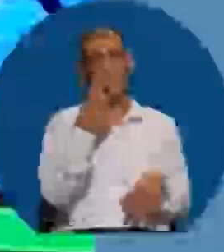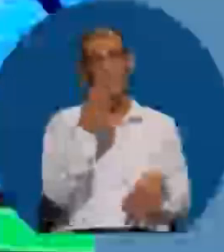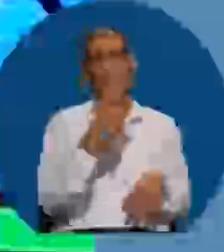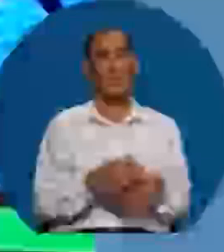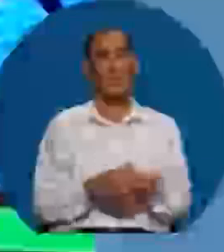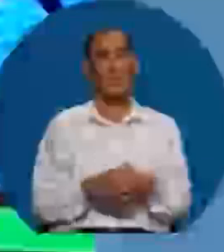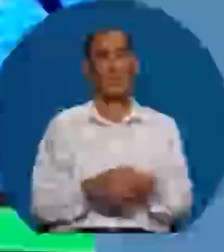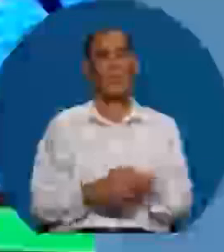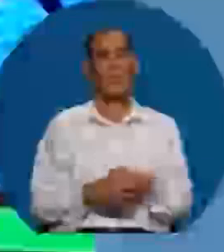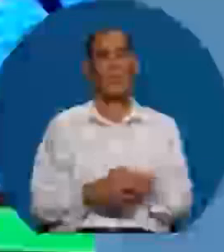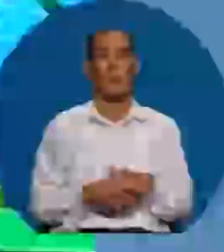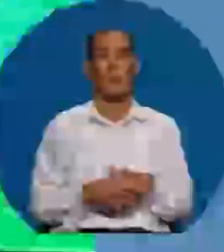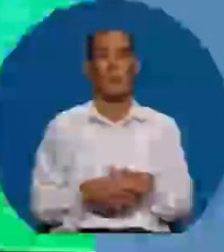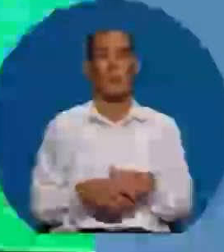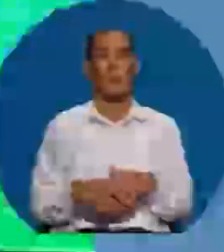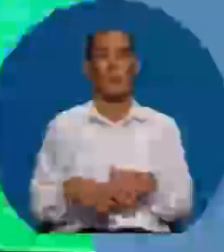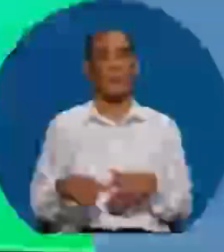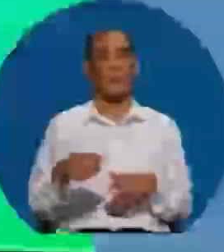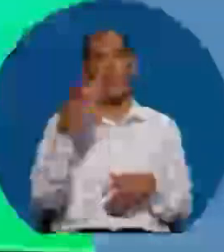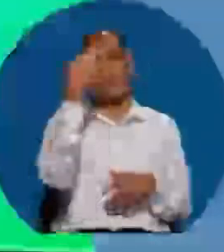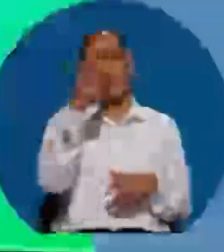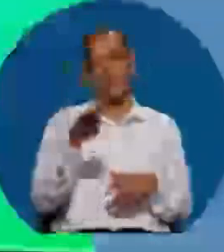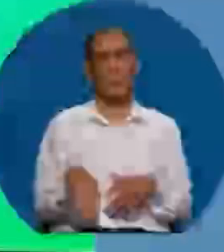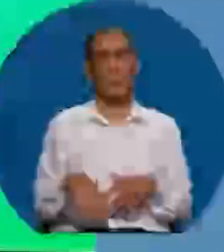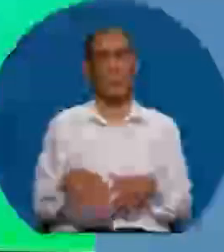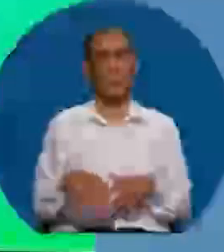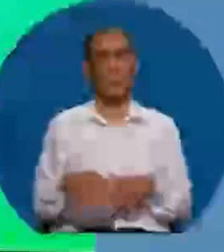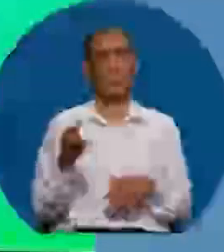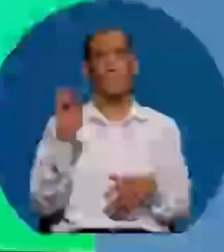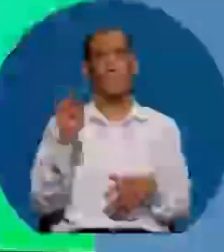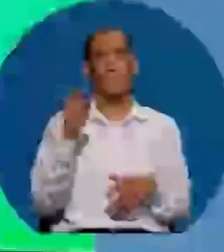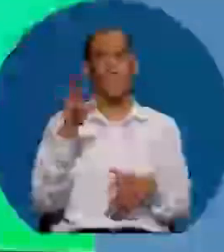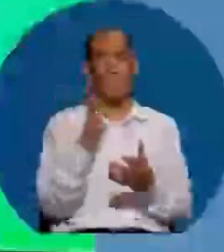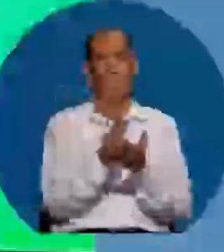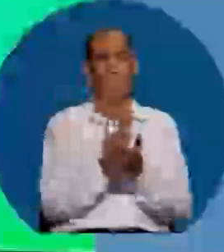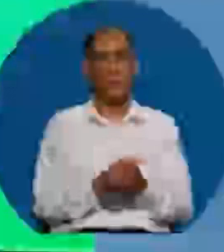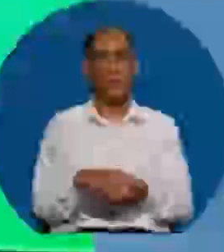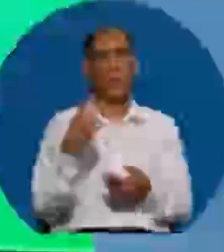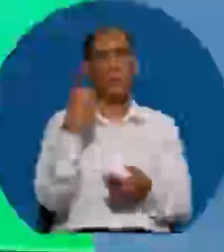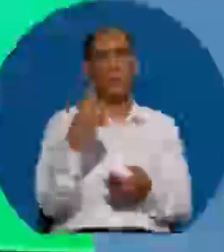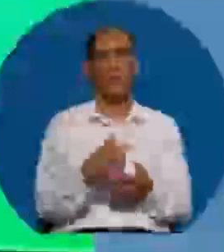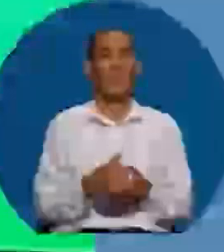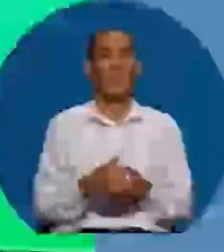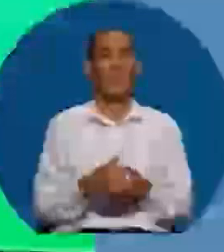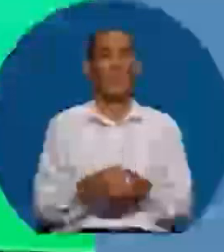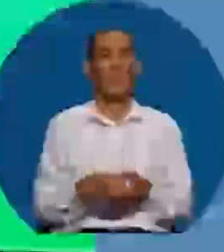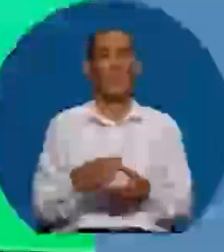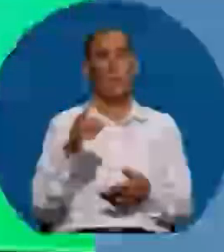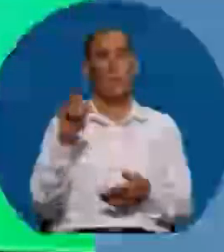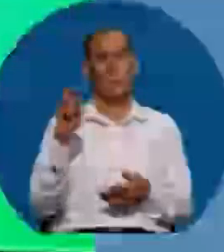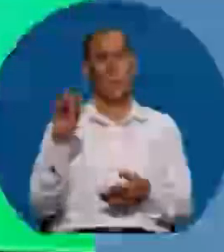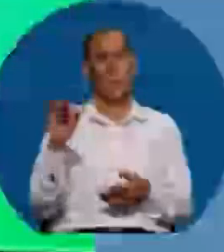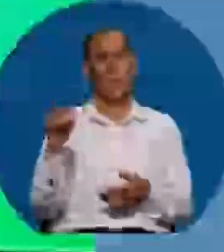боламыз. Халқымызда ұстазларға арналған нақыллар да бар. Міне сіздердің кітабыңызда бір әріп